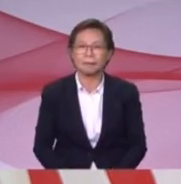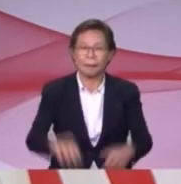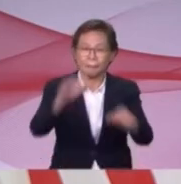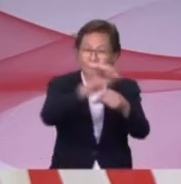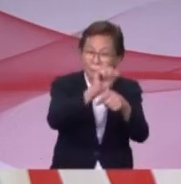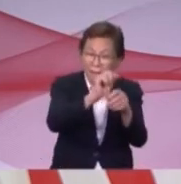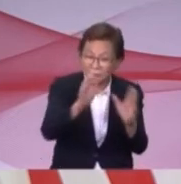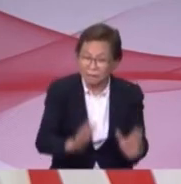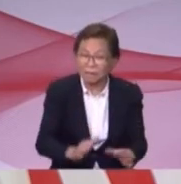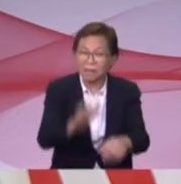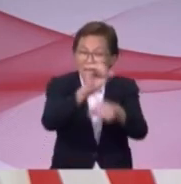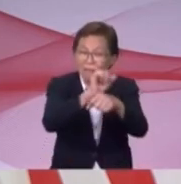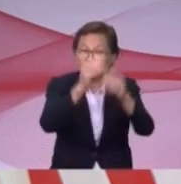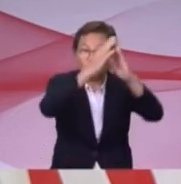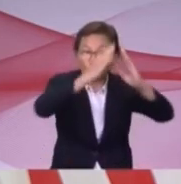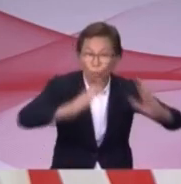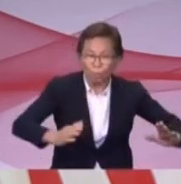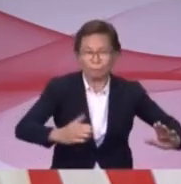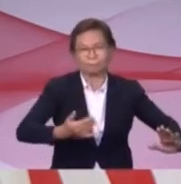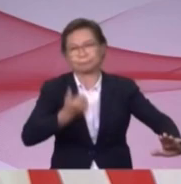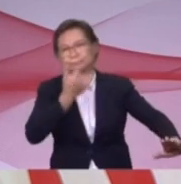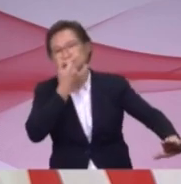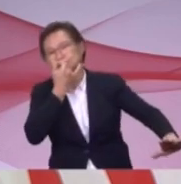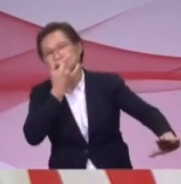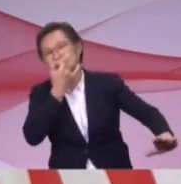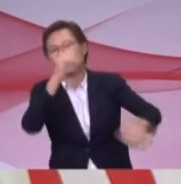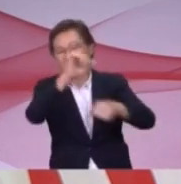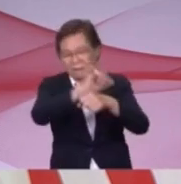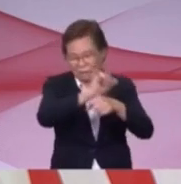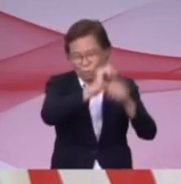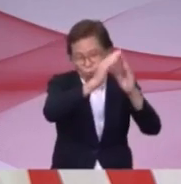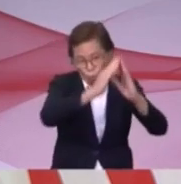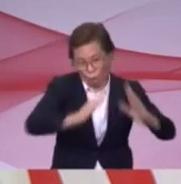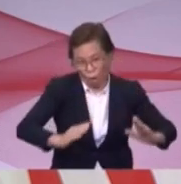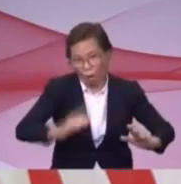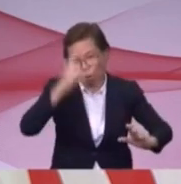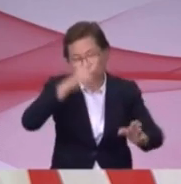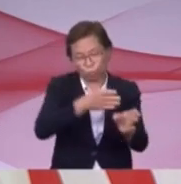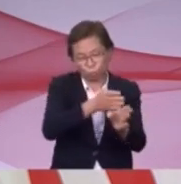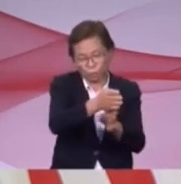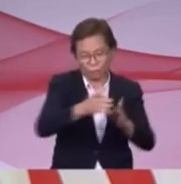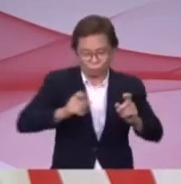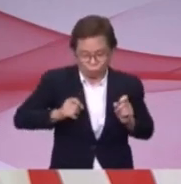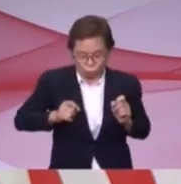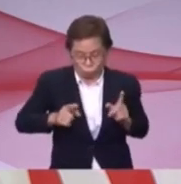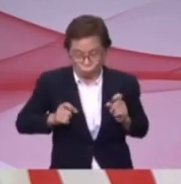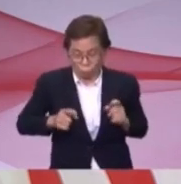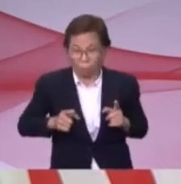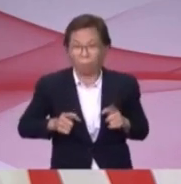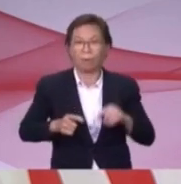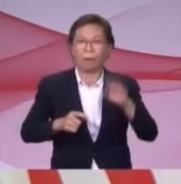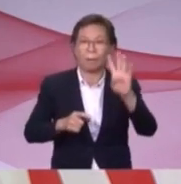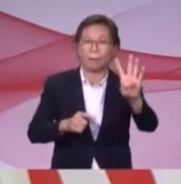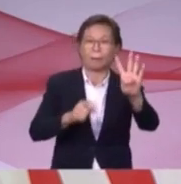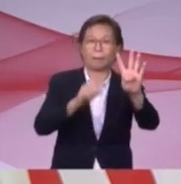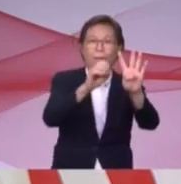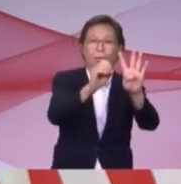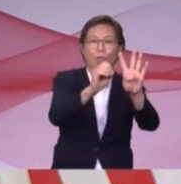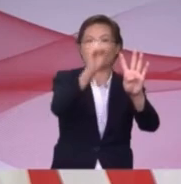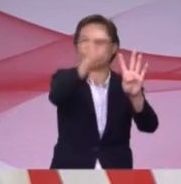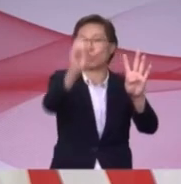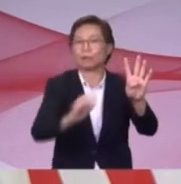bekerja dari rumah, ya, ada kesilapan. Yang bekerja dari rumah untuk sektor swasta adalah